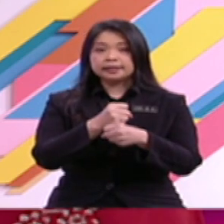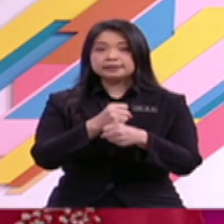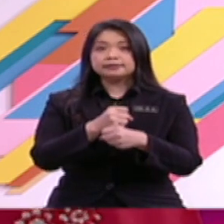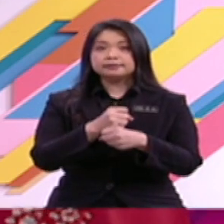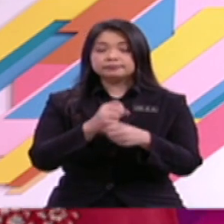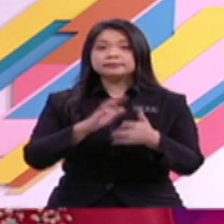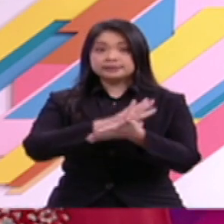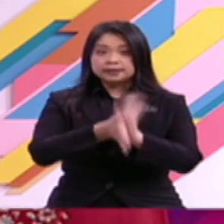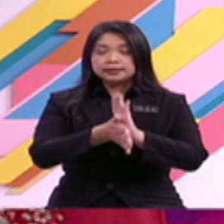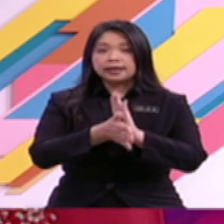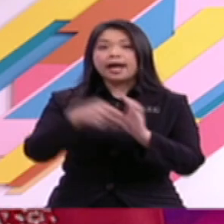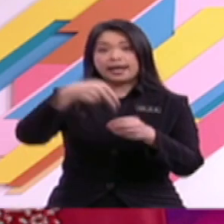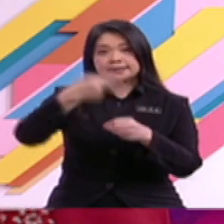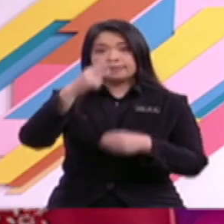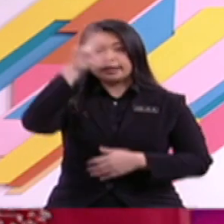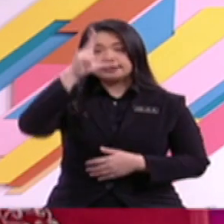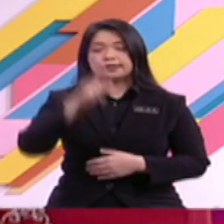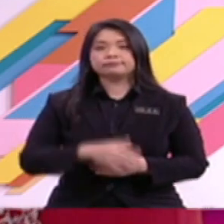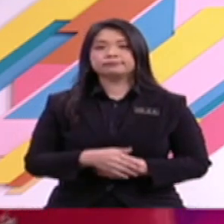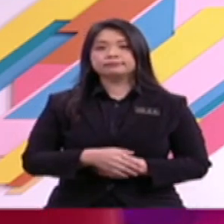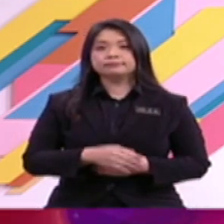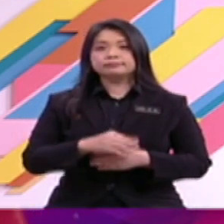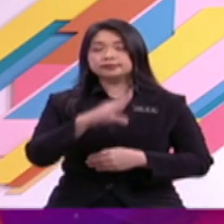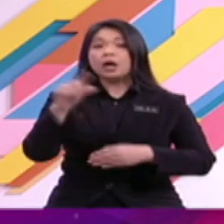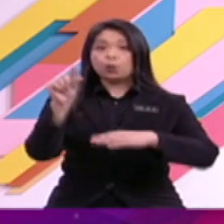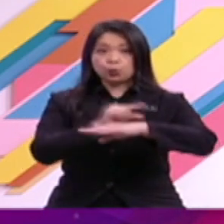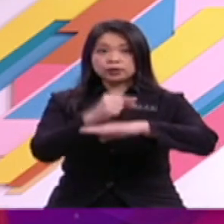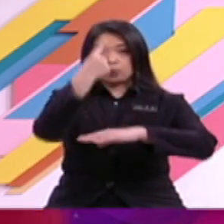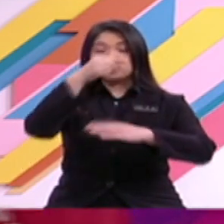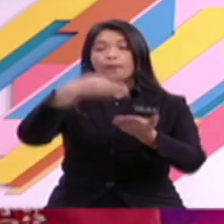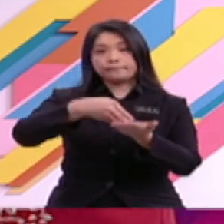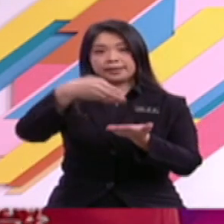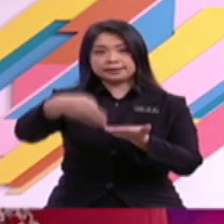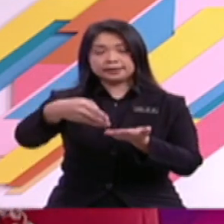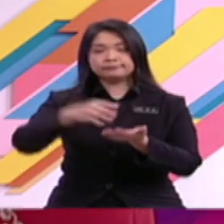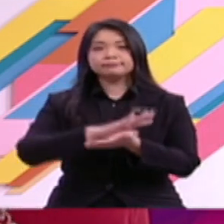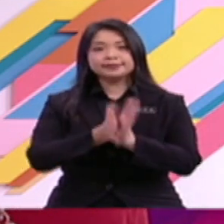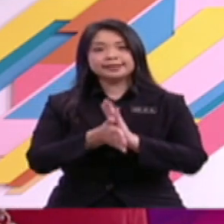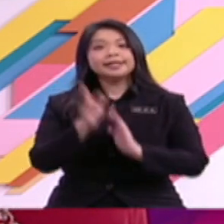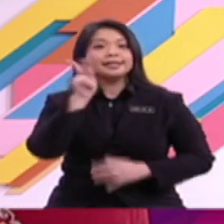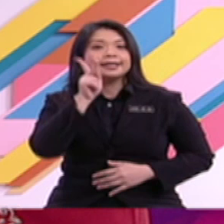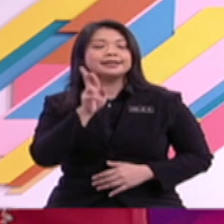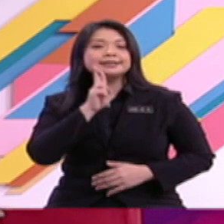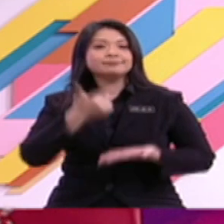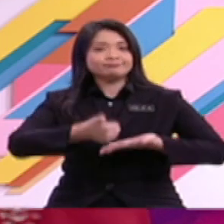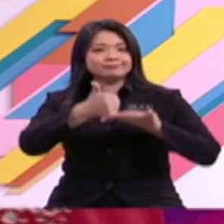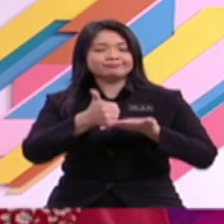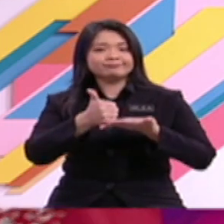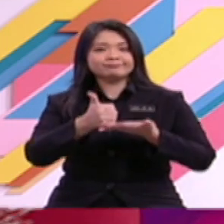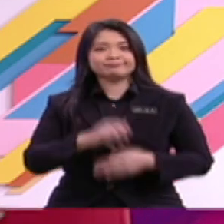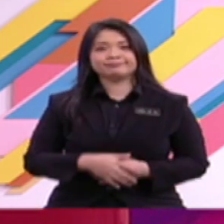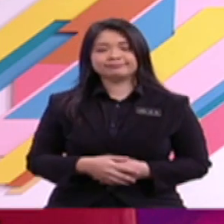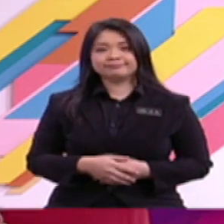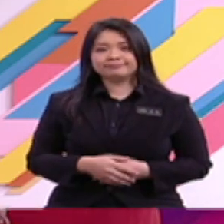chuke dikutip juga semua tuh di akan gunakan untuk buat perbelanjaan Sherina lebih tambahkan satu lagi masuk ke